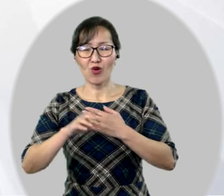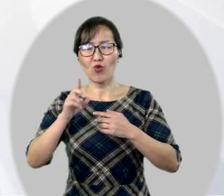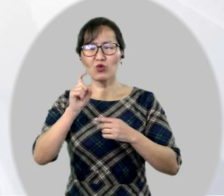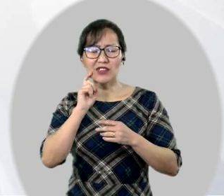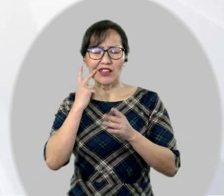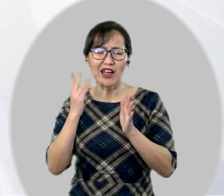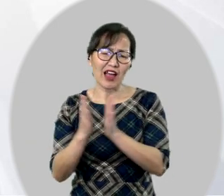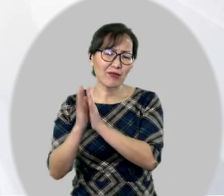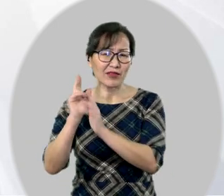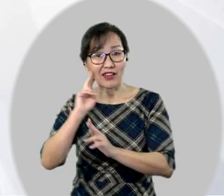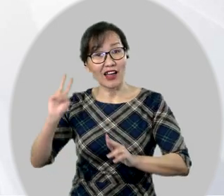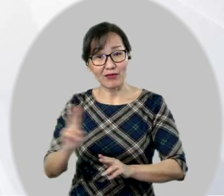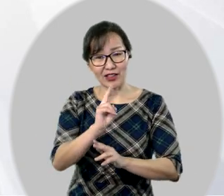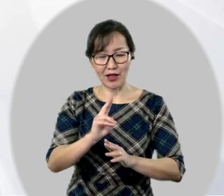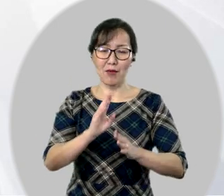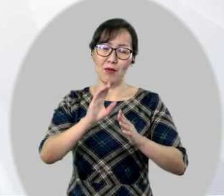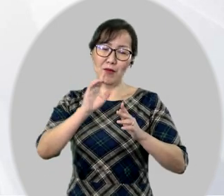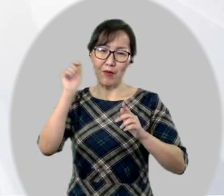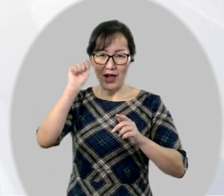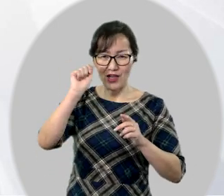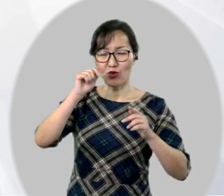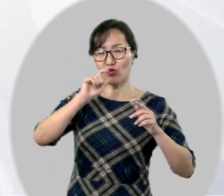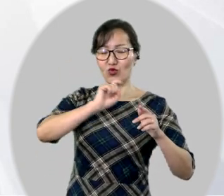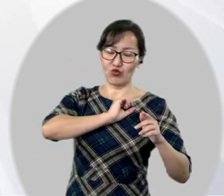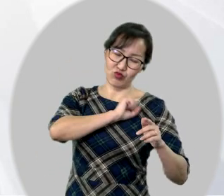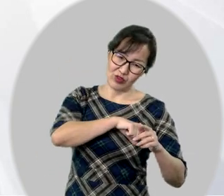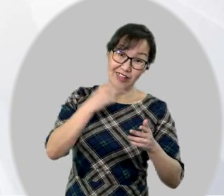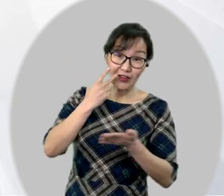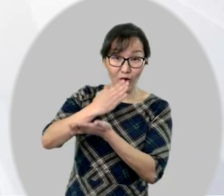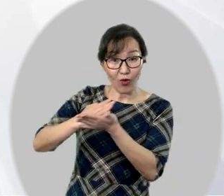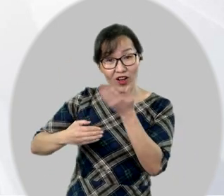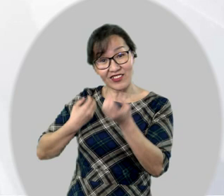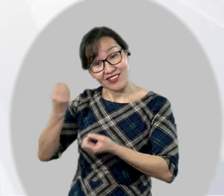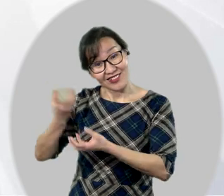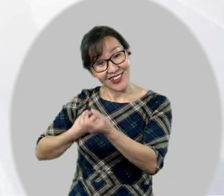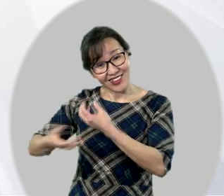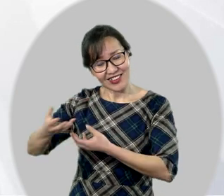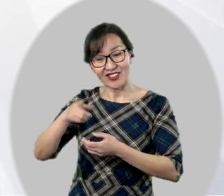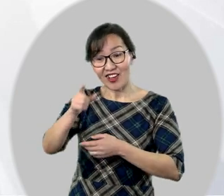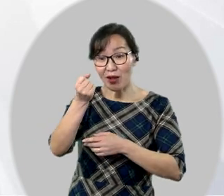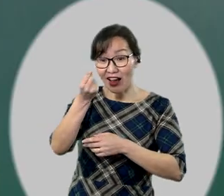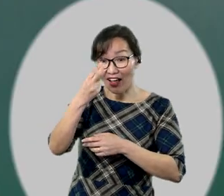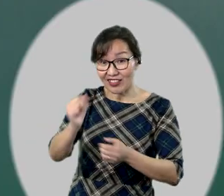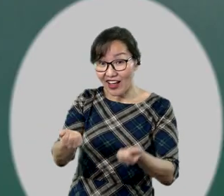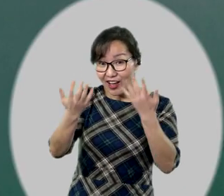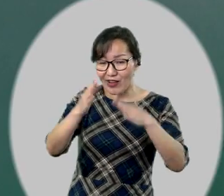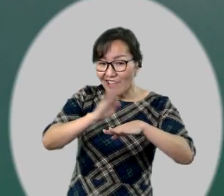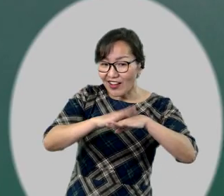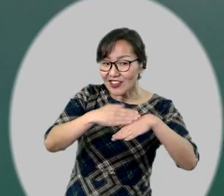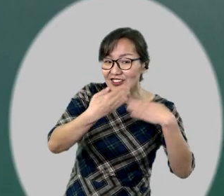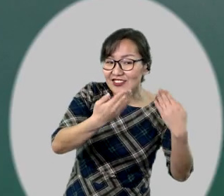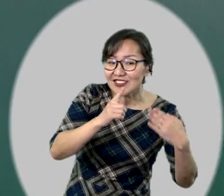байдыг тэмээн байр хүнүңгайдаа хуалтсдаг. Чамайг алтай харууыл, дандаа алтайгийчын хилж үгдүй.